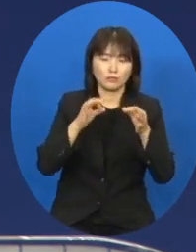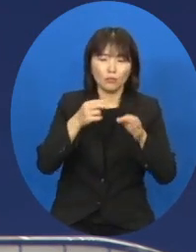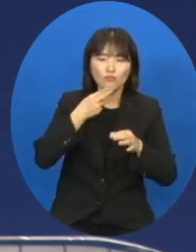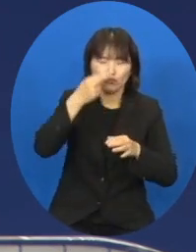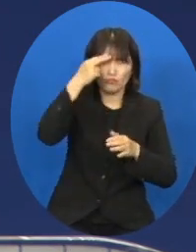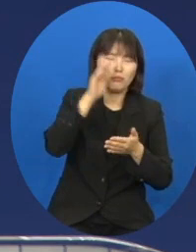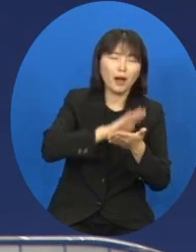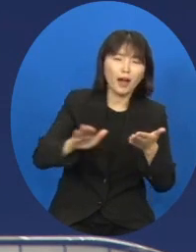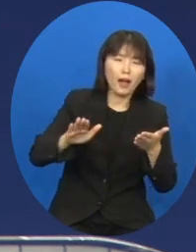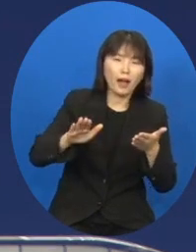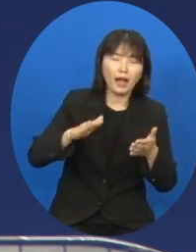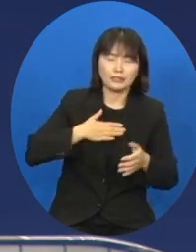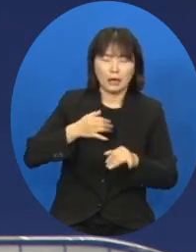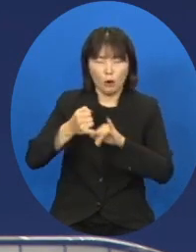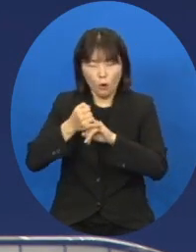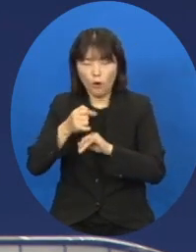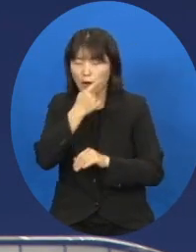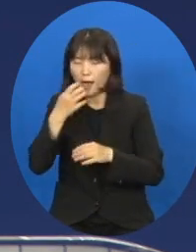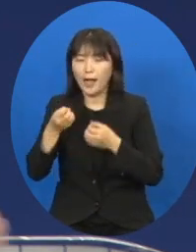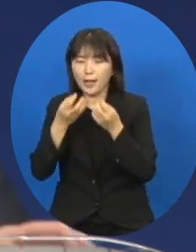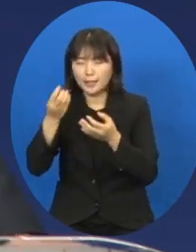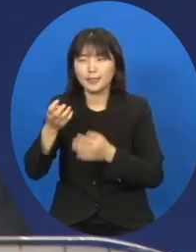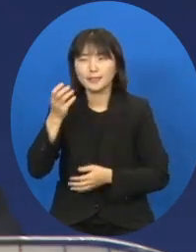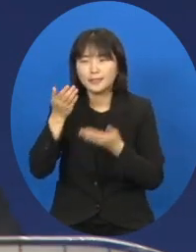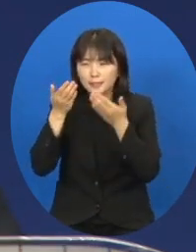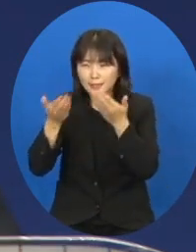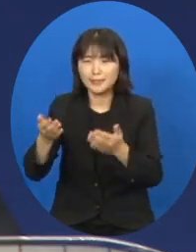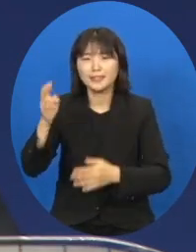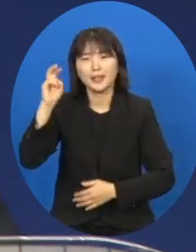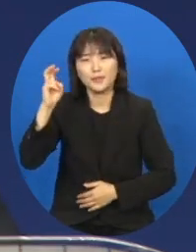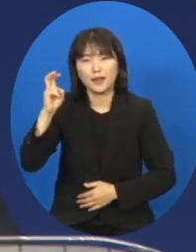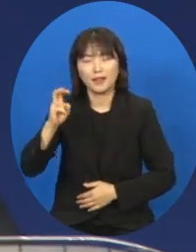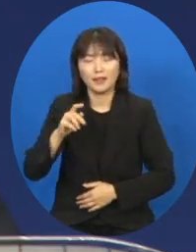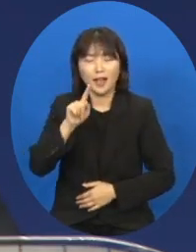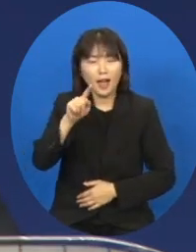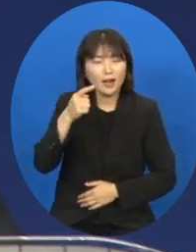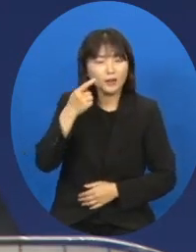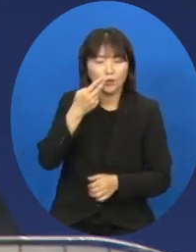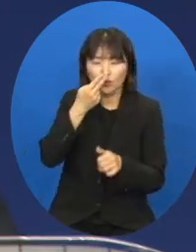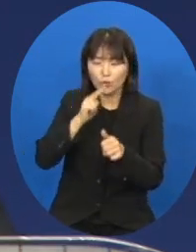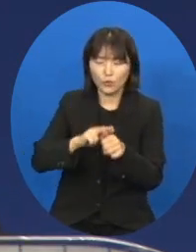그러니까 반드시 제가 간증하게 될 겁니다. 한번 해보세요.